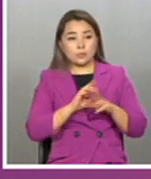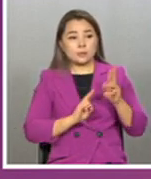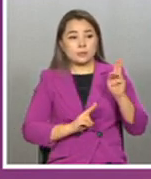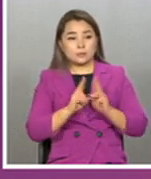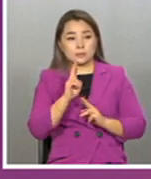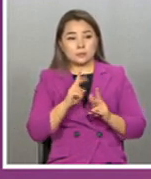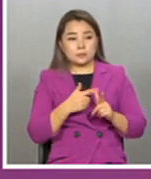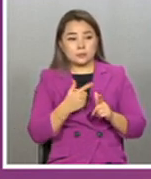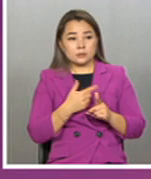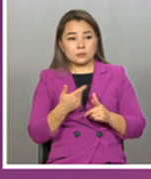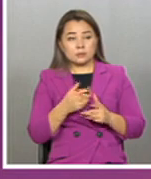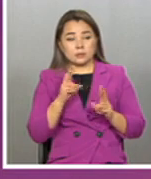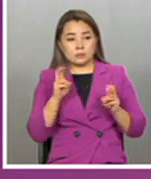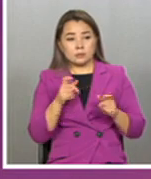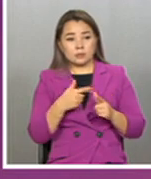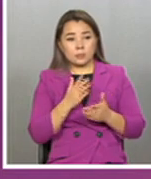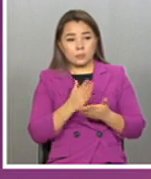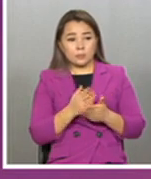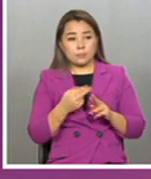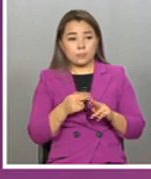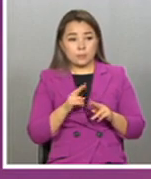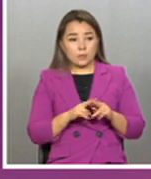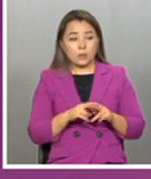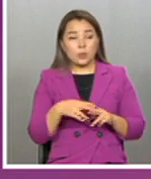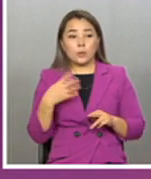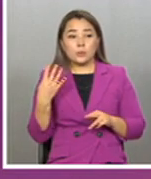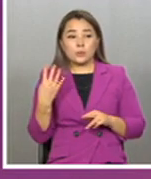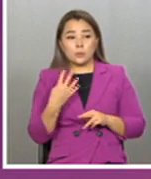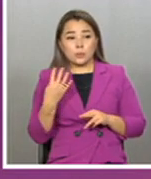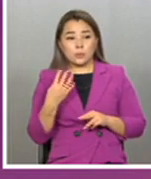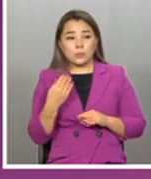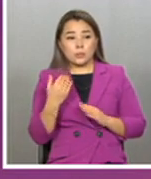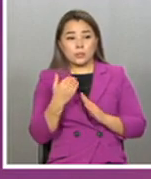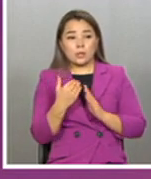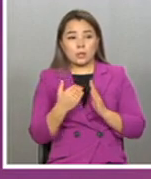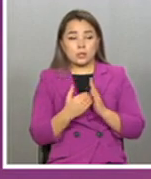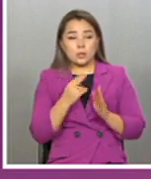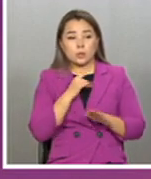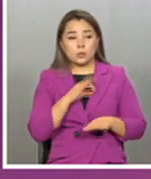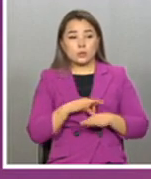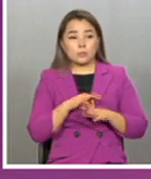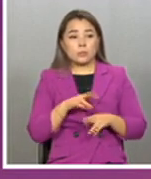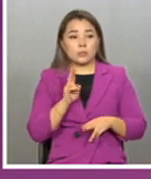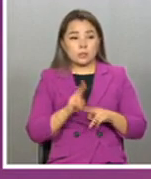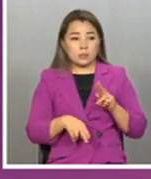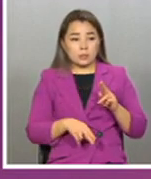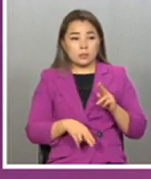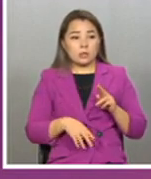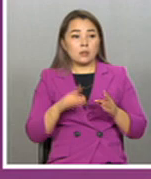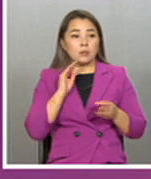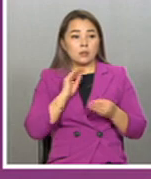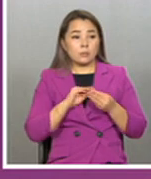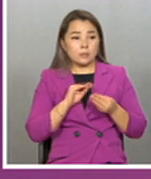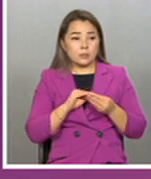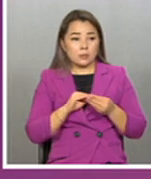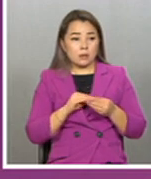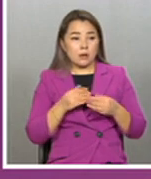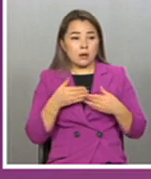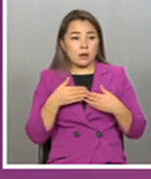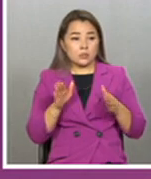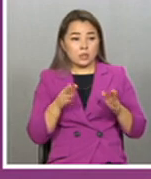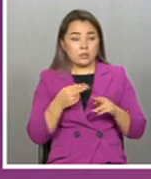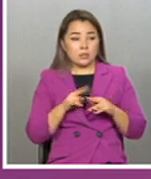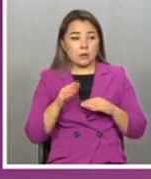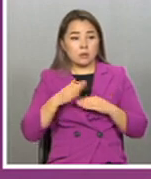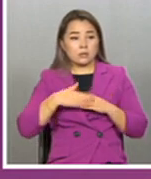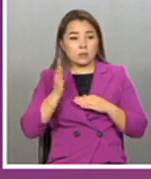атаймыз. Яғни, төртінші такті бізде жұмыс жасап болған газдың сол қапталға ашылған клапан арқылы